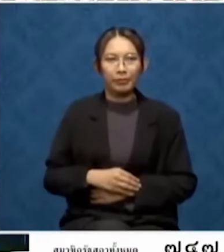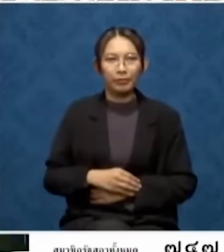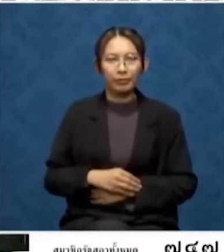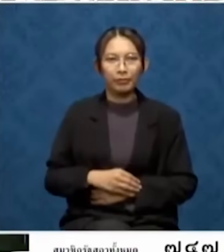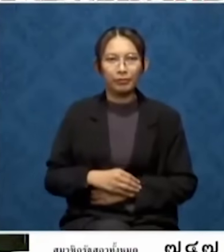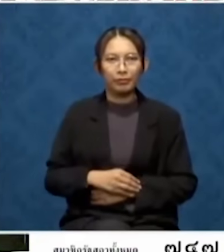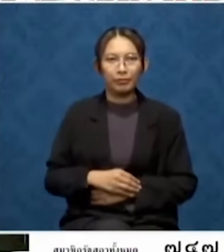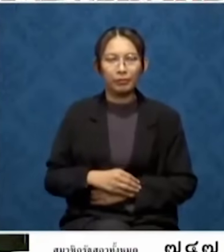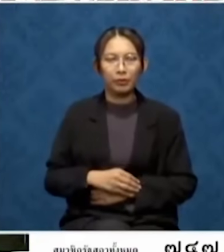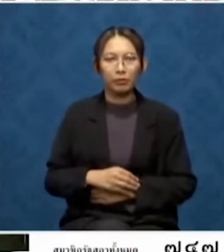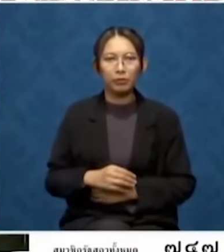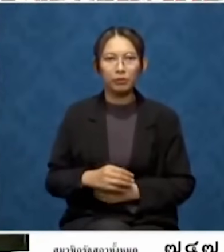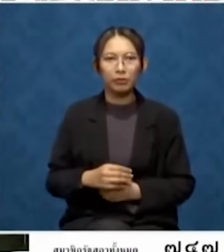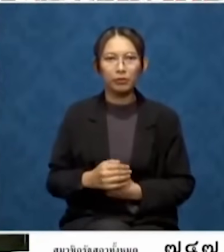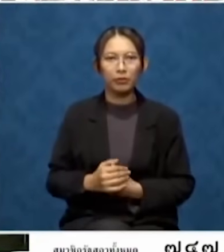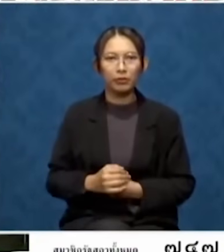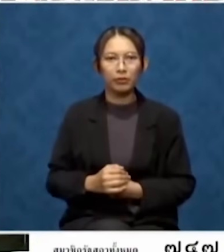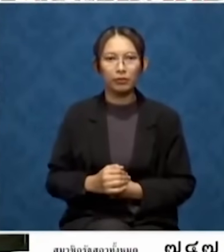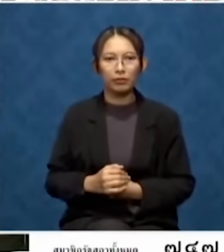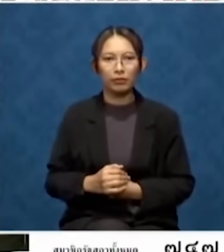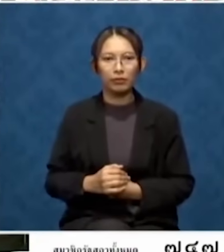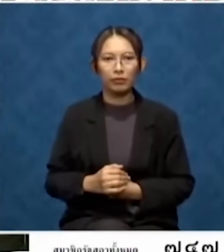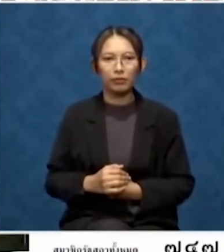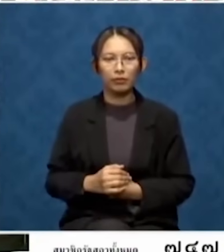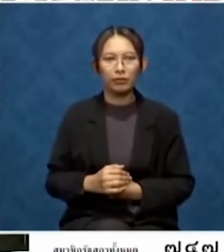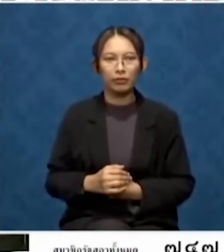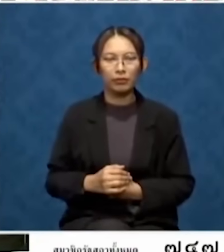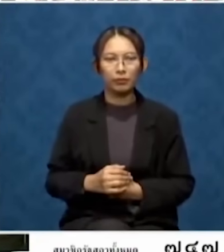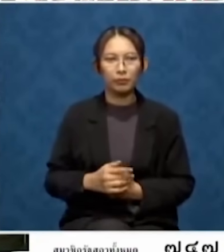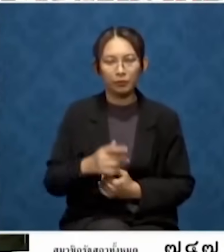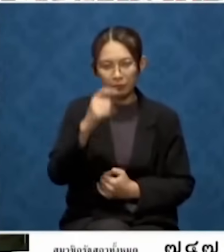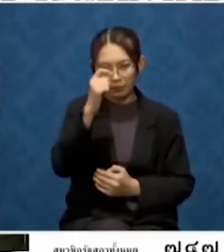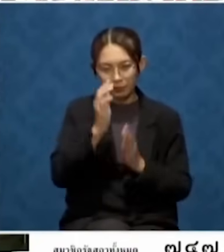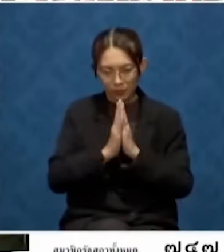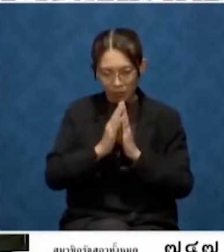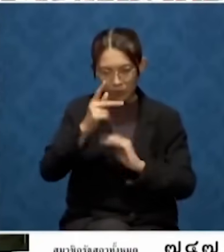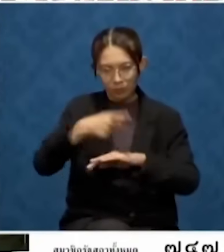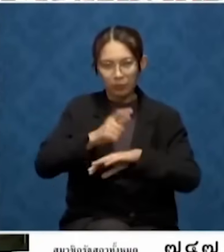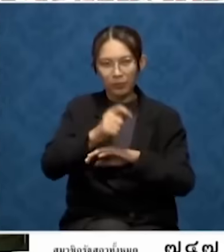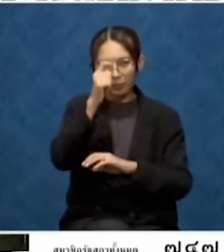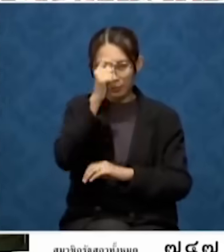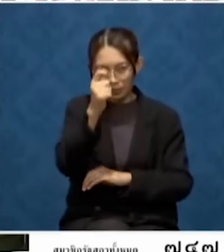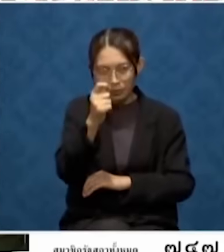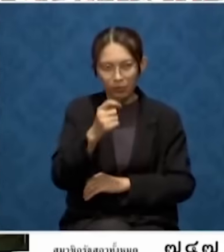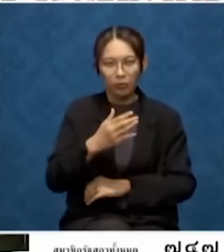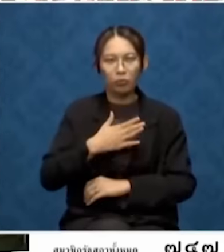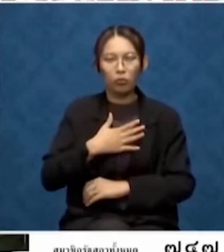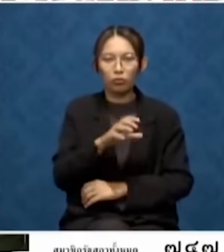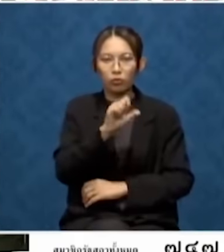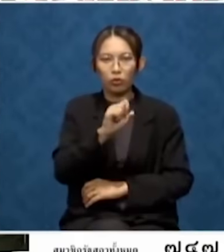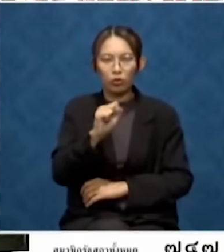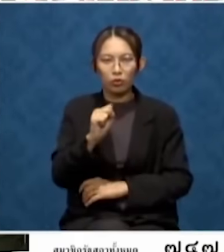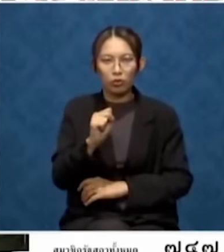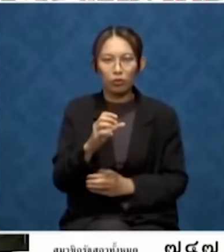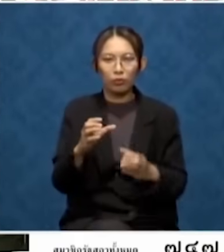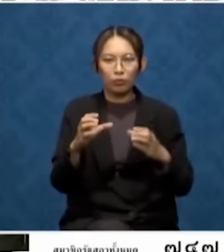กับเชิญผู้ประท้วงครับ กับเรียนท่านประธานรัฐสภาที่เคารพอรรถกรศิริรัตยากรสมาชิกรัฐสภาพลังประ